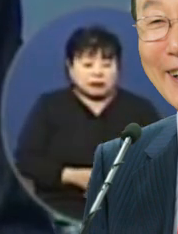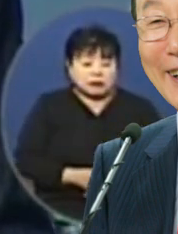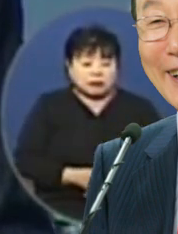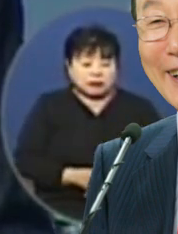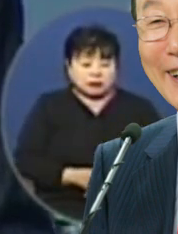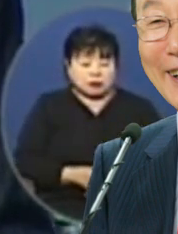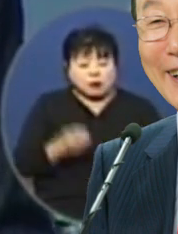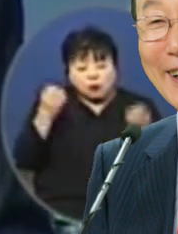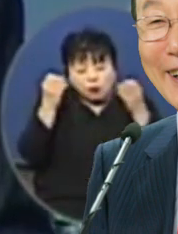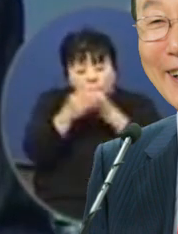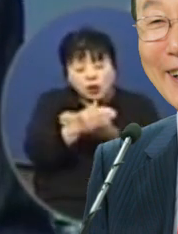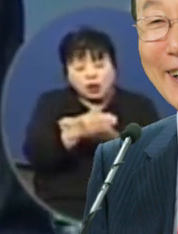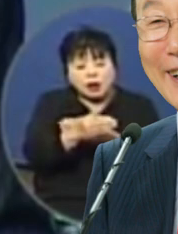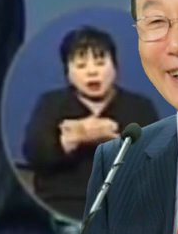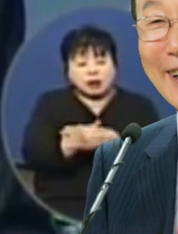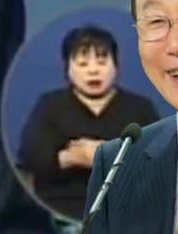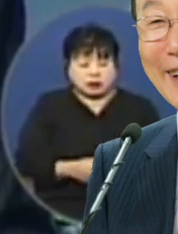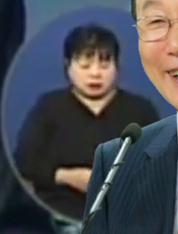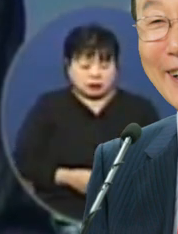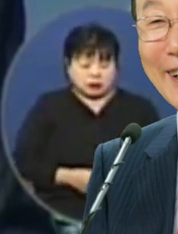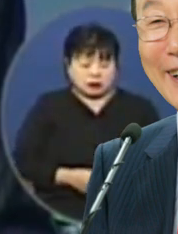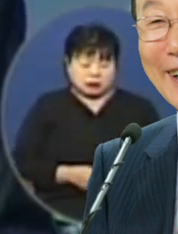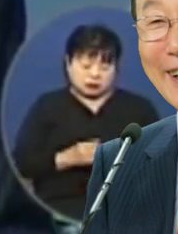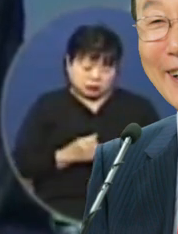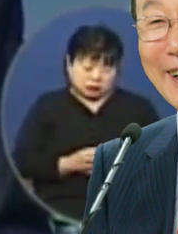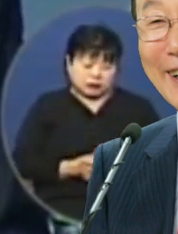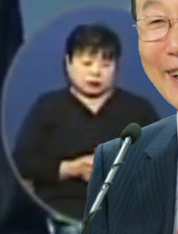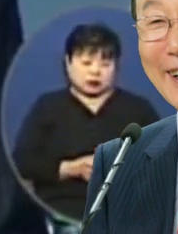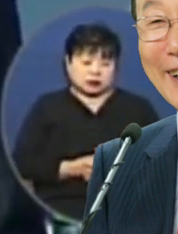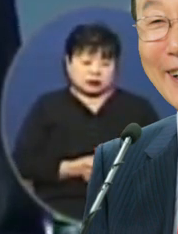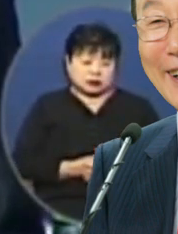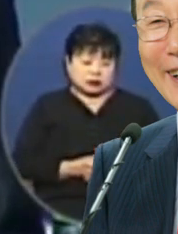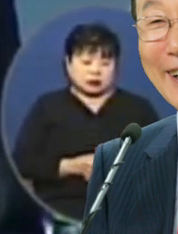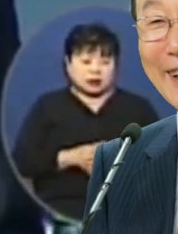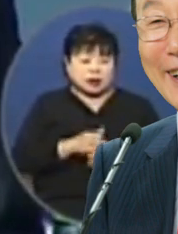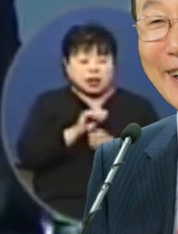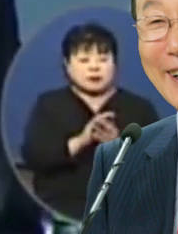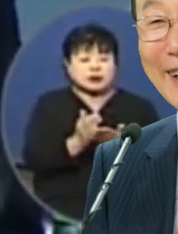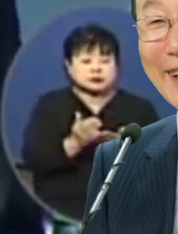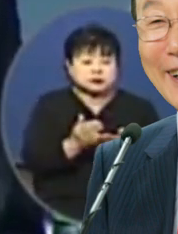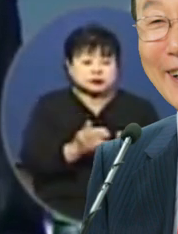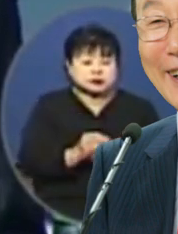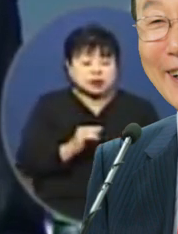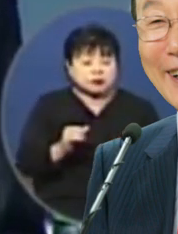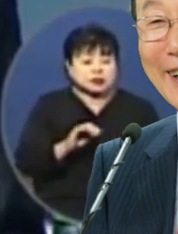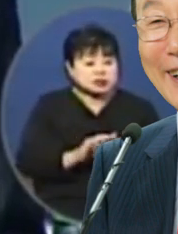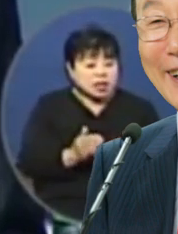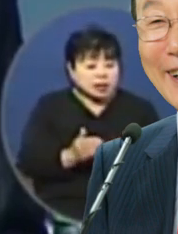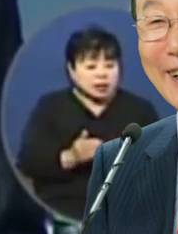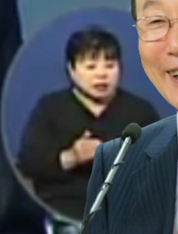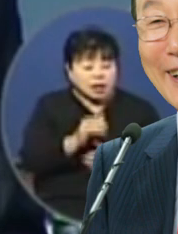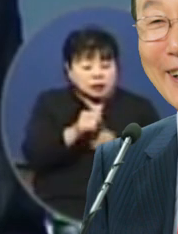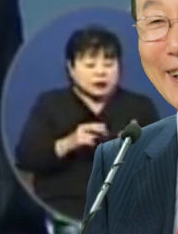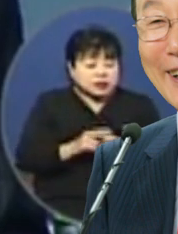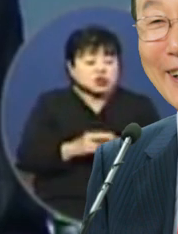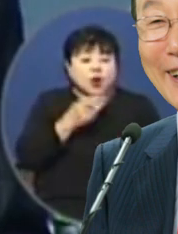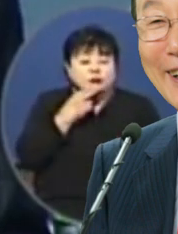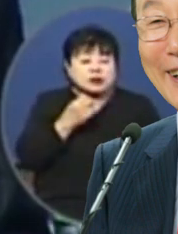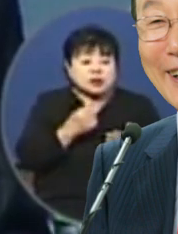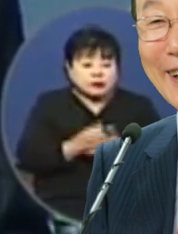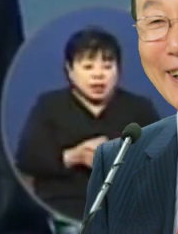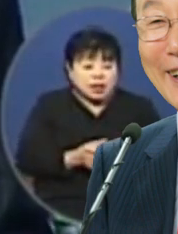성경식이라고 신신학적으로 그렇게 말합니다. 그러니 성경이 사람의 책이고 하나님의 기적이 없으니 성경을